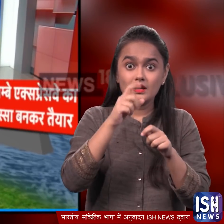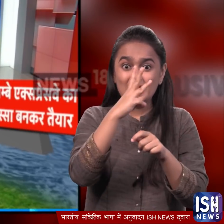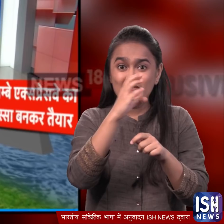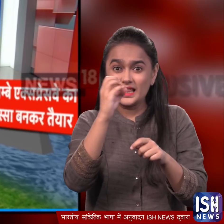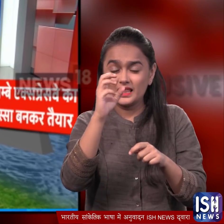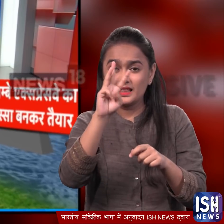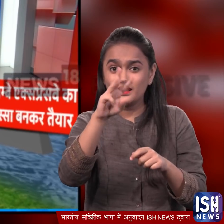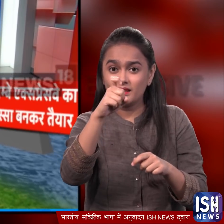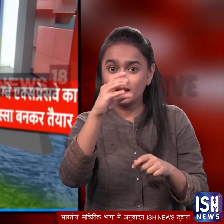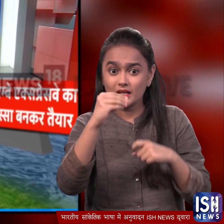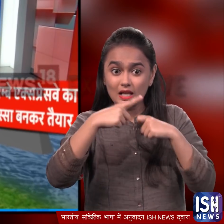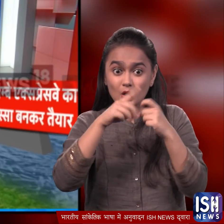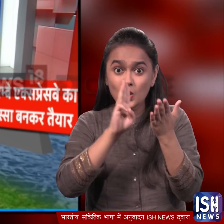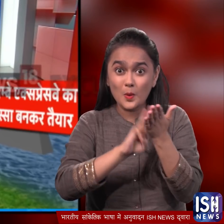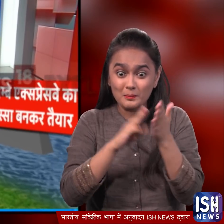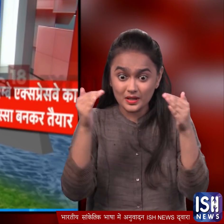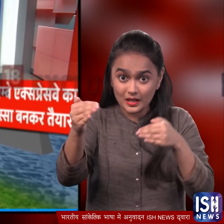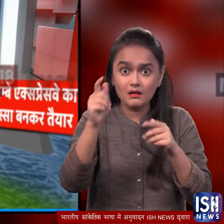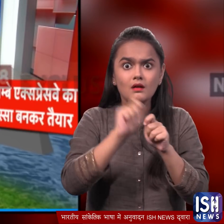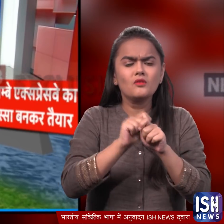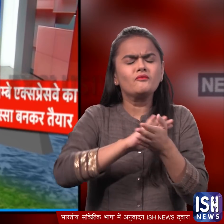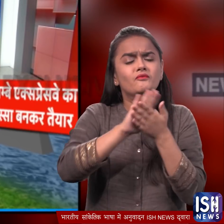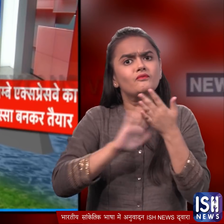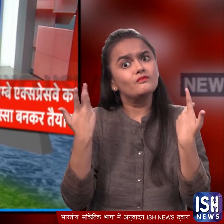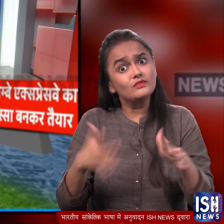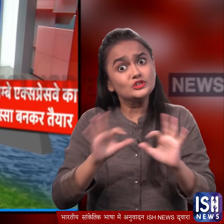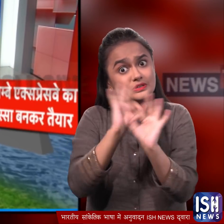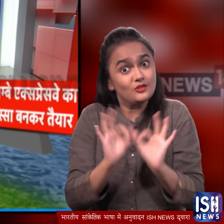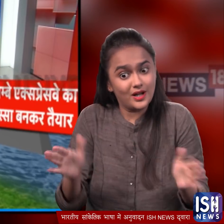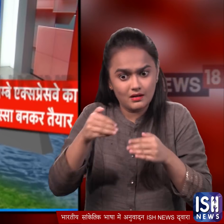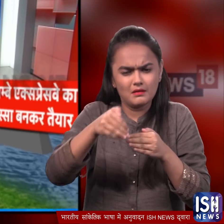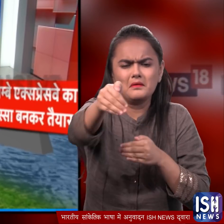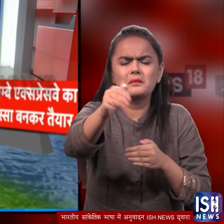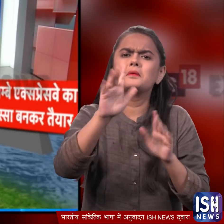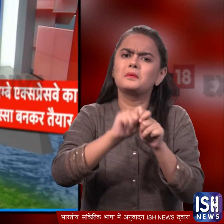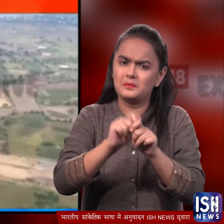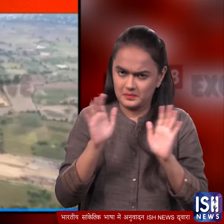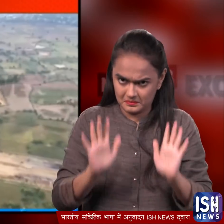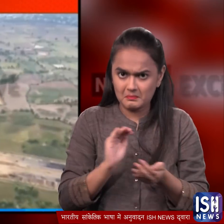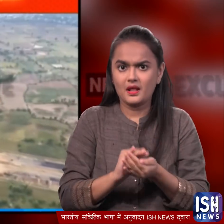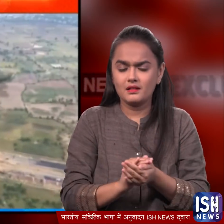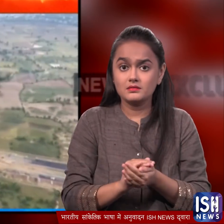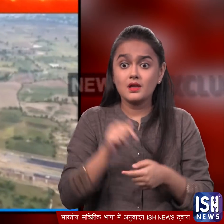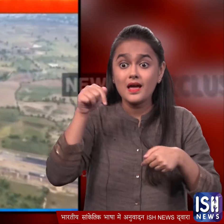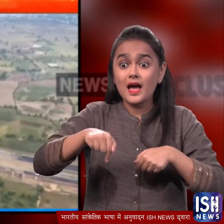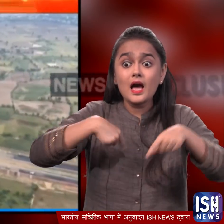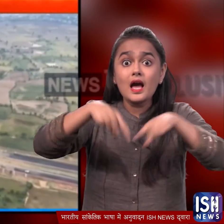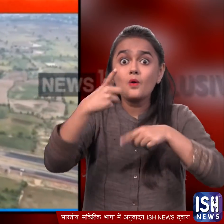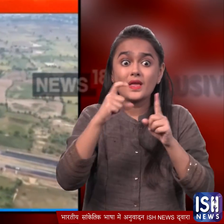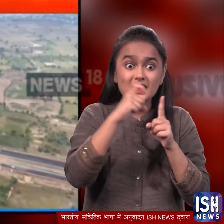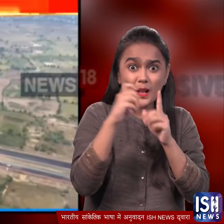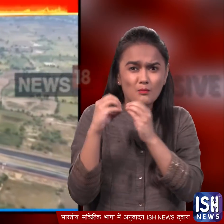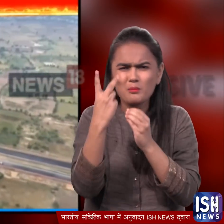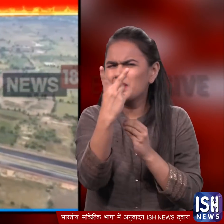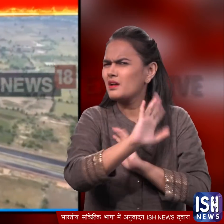का 375 किलोमीटर का हिस्सा बनकर तैयार भी हो चुका है। और ये हाईवे ऐसा होगा जो